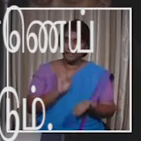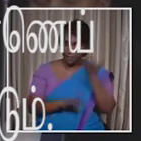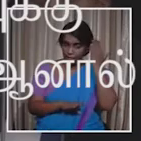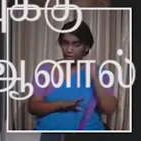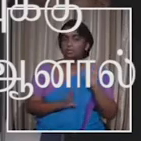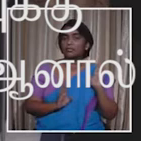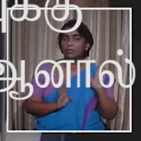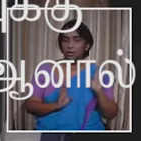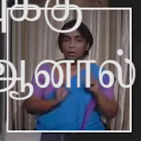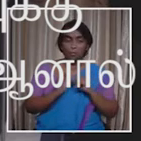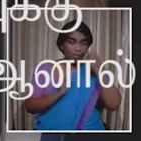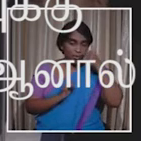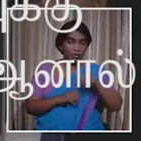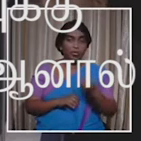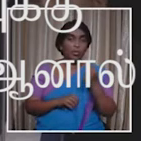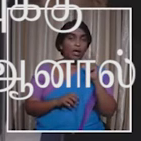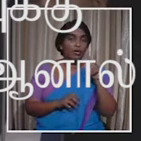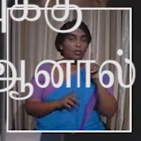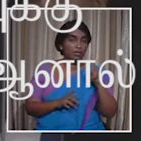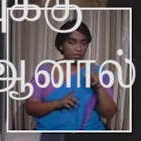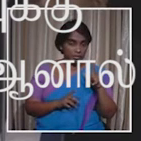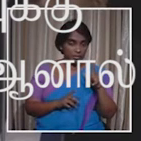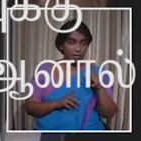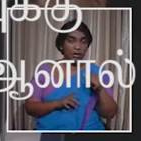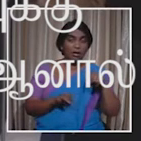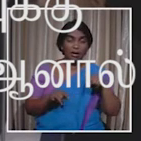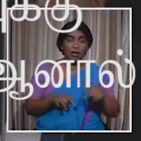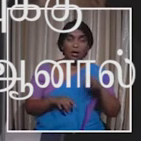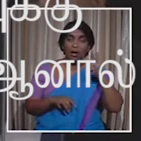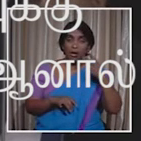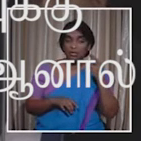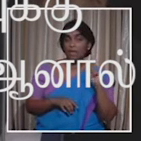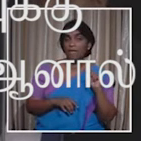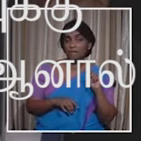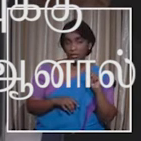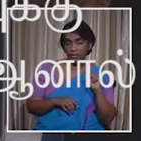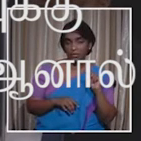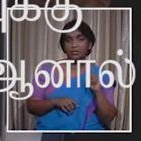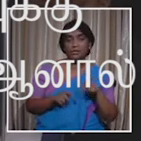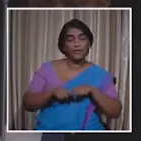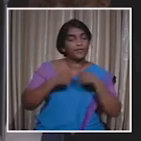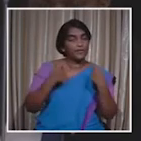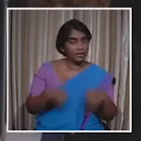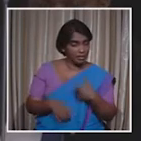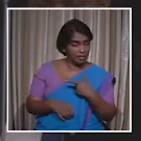භූමි තෙල් අපි දෙන්නේ රුපියල් 87ට හැබැයි රුපියල් 420ක් අපිට වියදම් වෙනවා